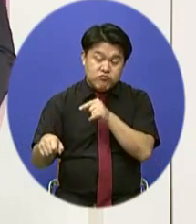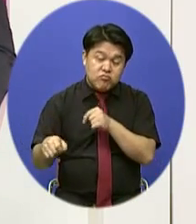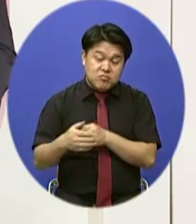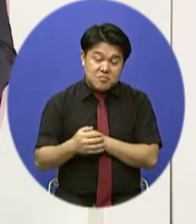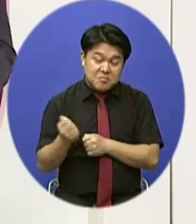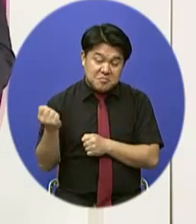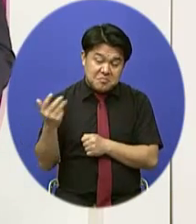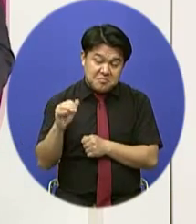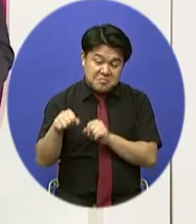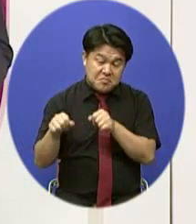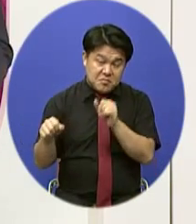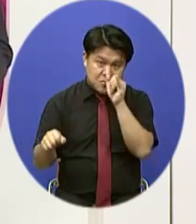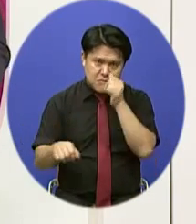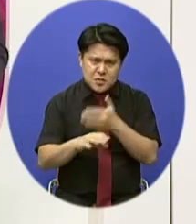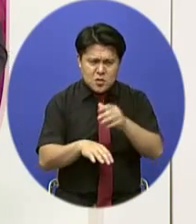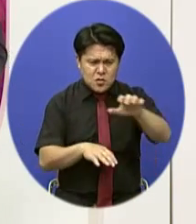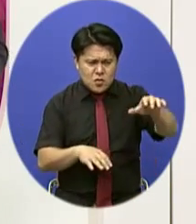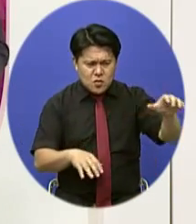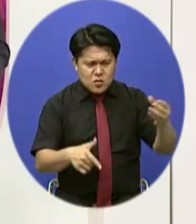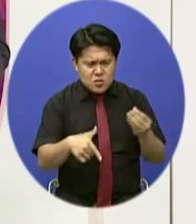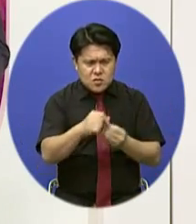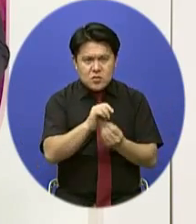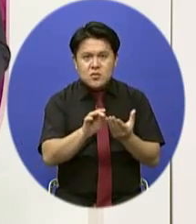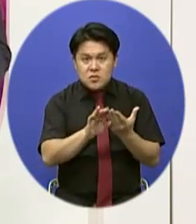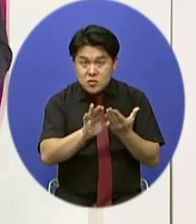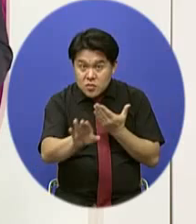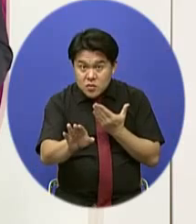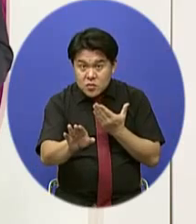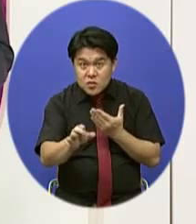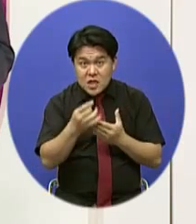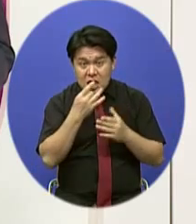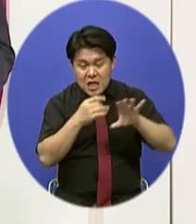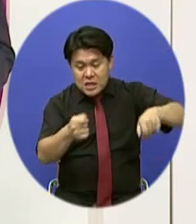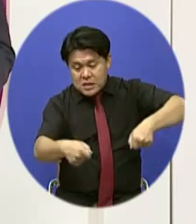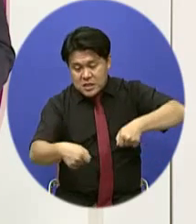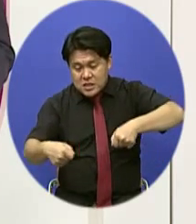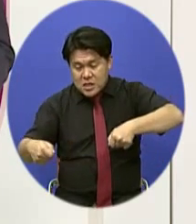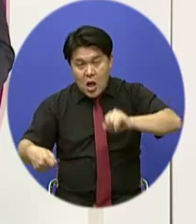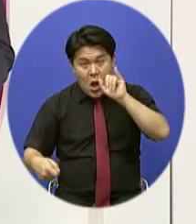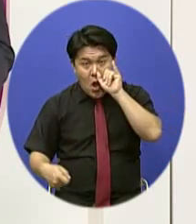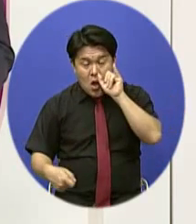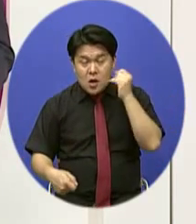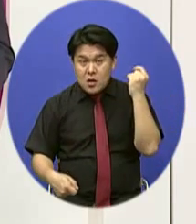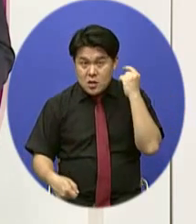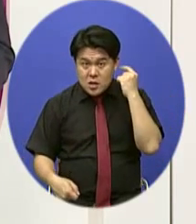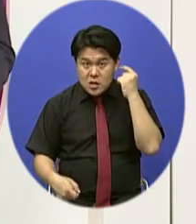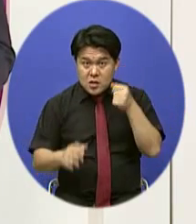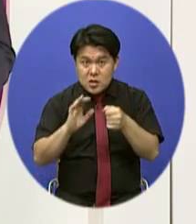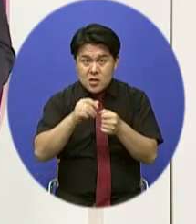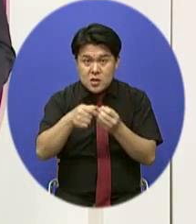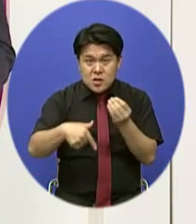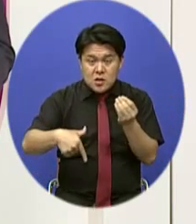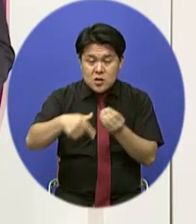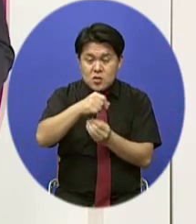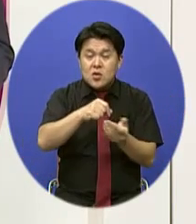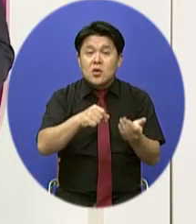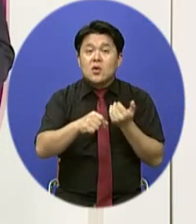있죠. 네. 다른 지역은 추석 밑에 또 그 벼를 벼서 또 핵곡식이 나기도 하는데 추석 전에는